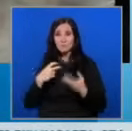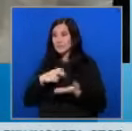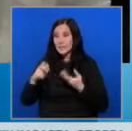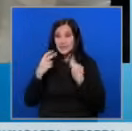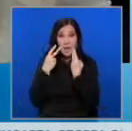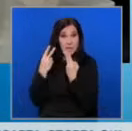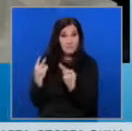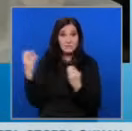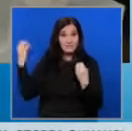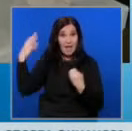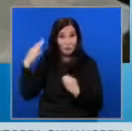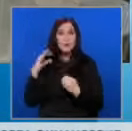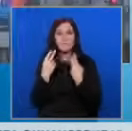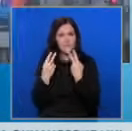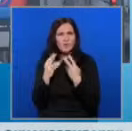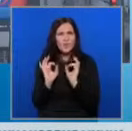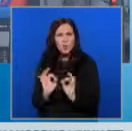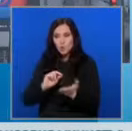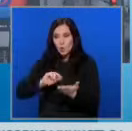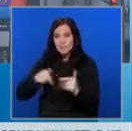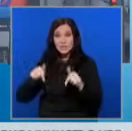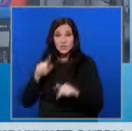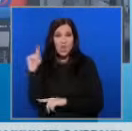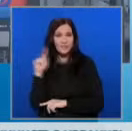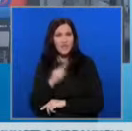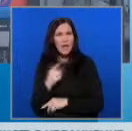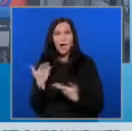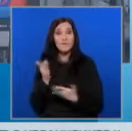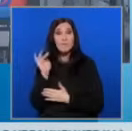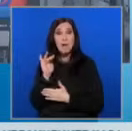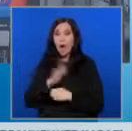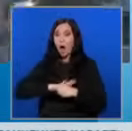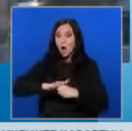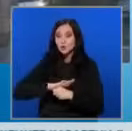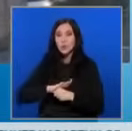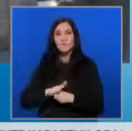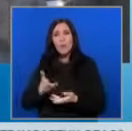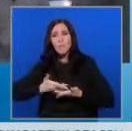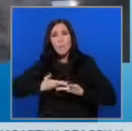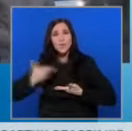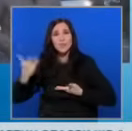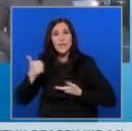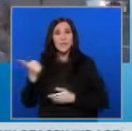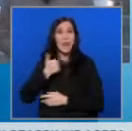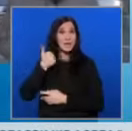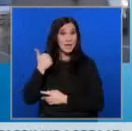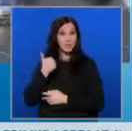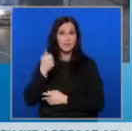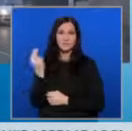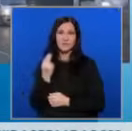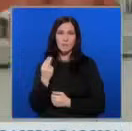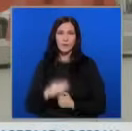всъщност, нека да видим какво точно беляза днешния ден и какви бяха основните послания на лидерите в